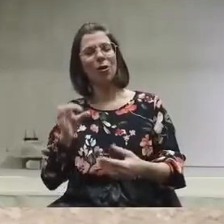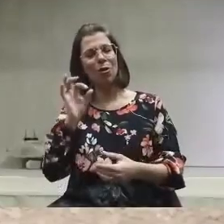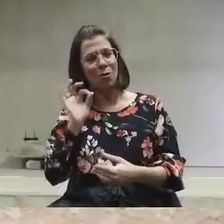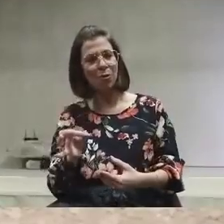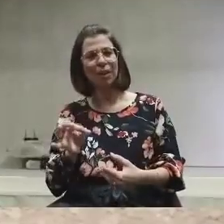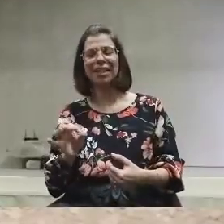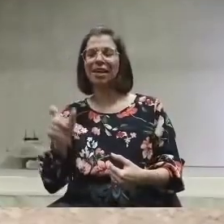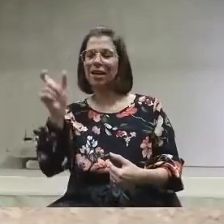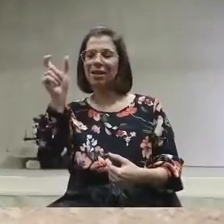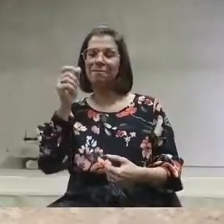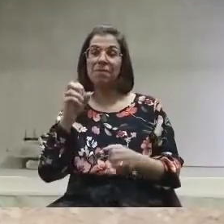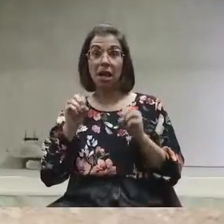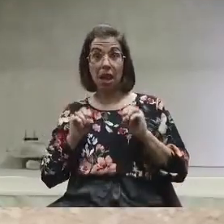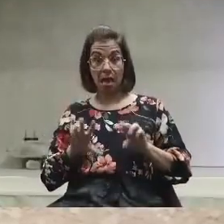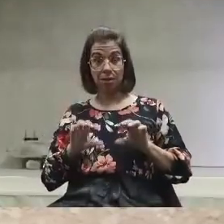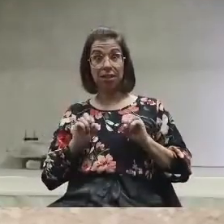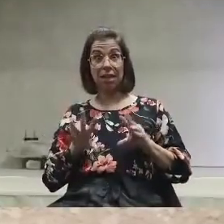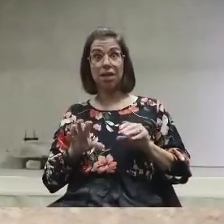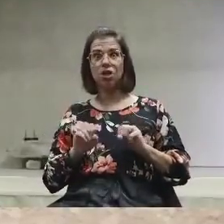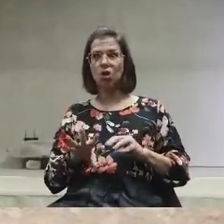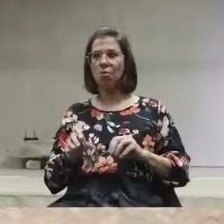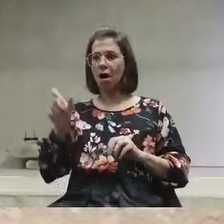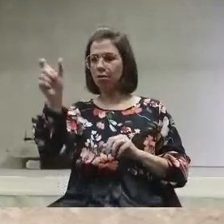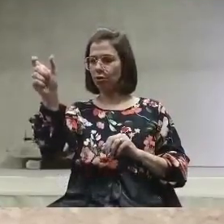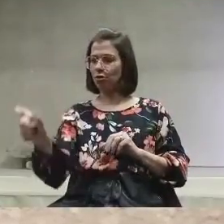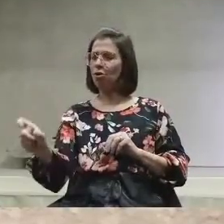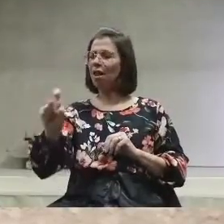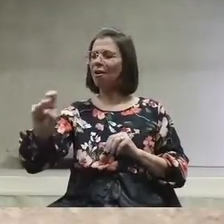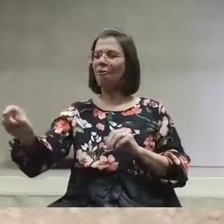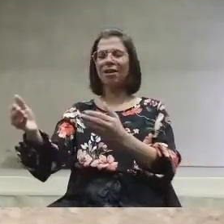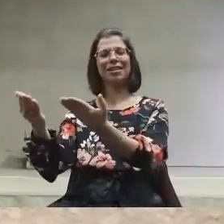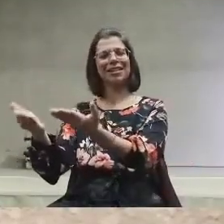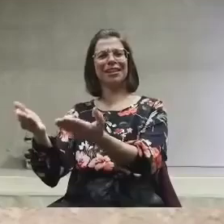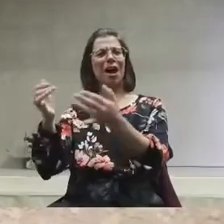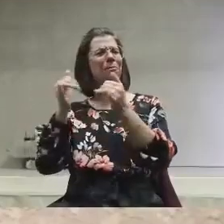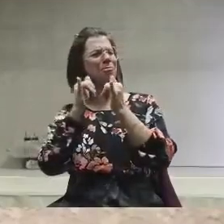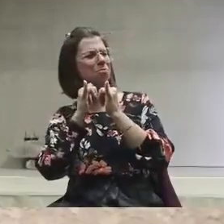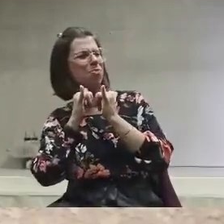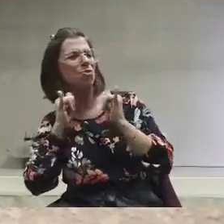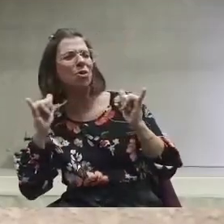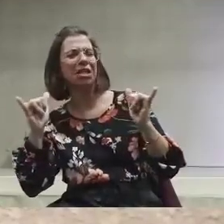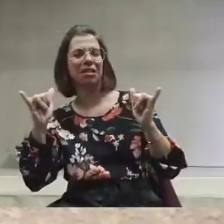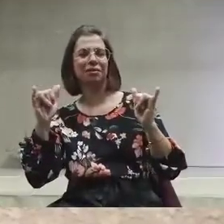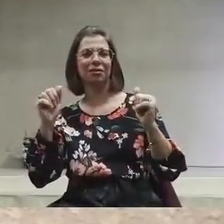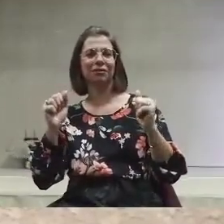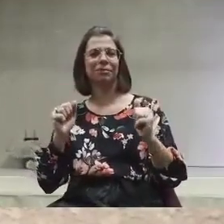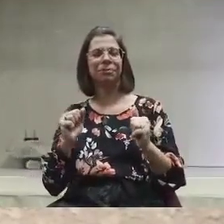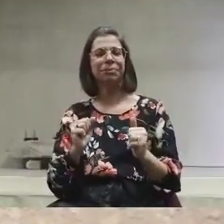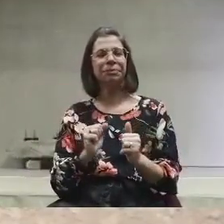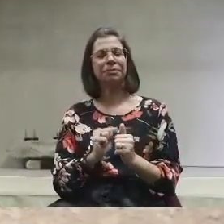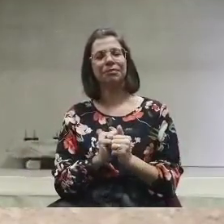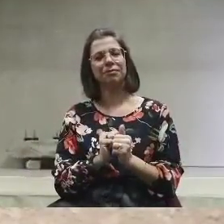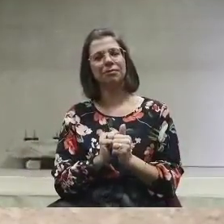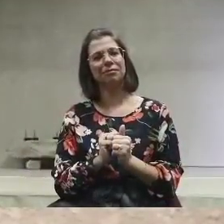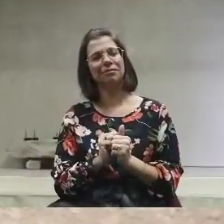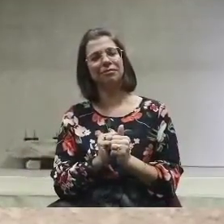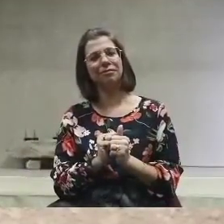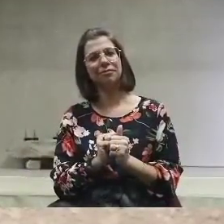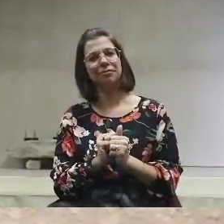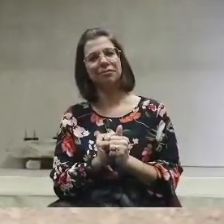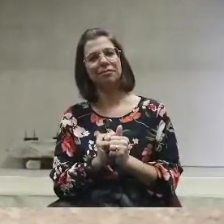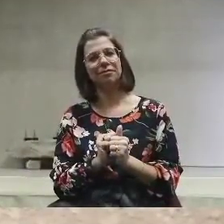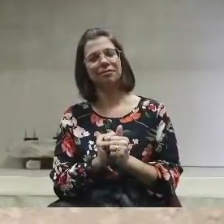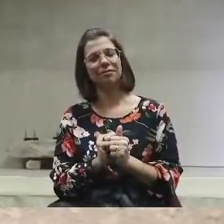à être puissant. Est-ce que nous bénéficions, est-ce que nous vivons tous les bénéfices de ce que Christ a accompli à la croix du calvaire? Bien sûr que